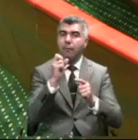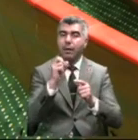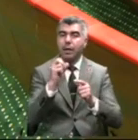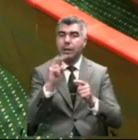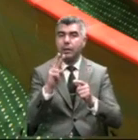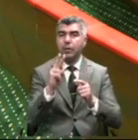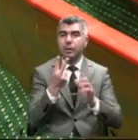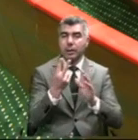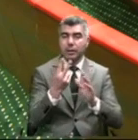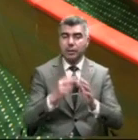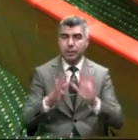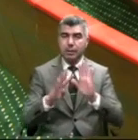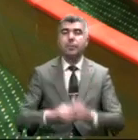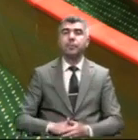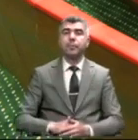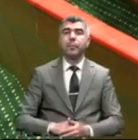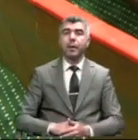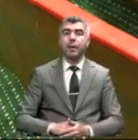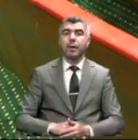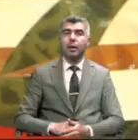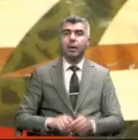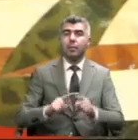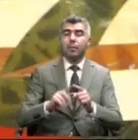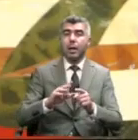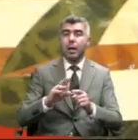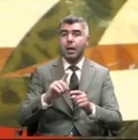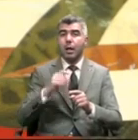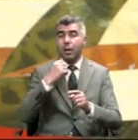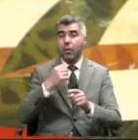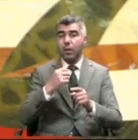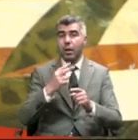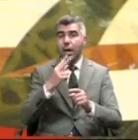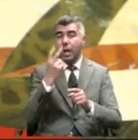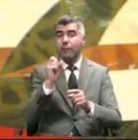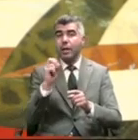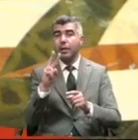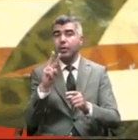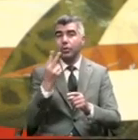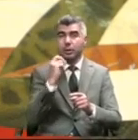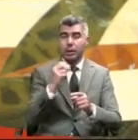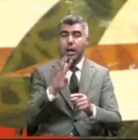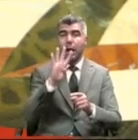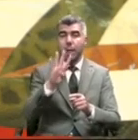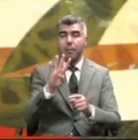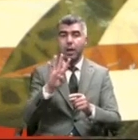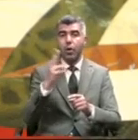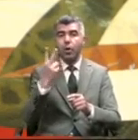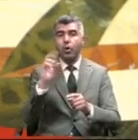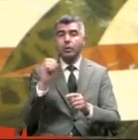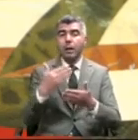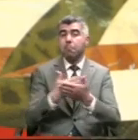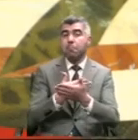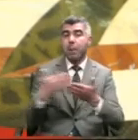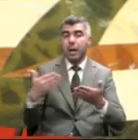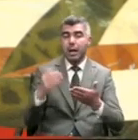73 مليار ديال الدرهم ديال الصادرات في المغرب 2022 420 مليار منها